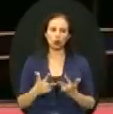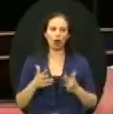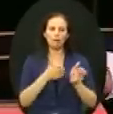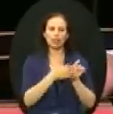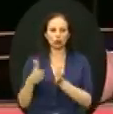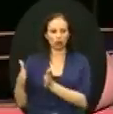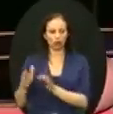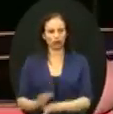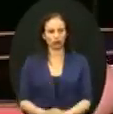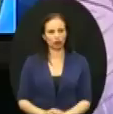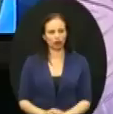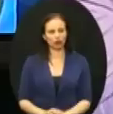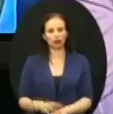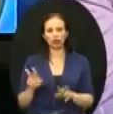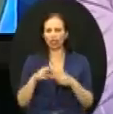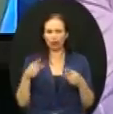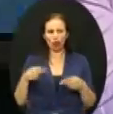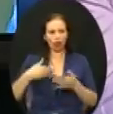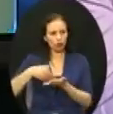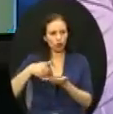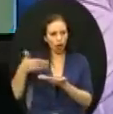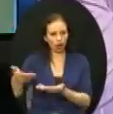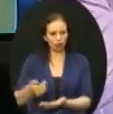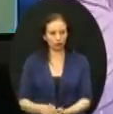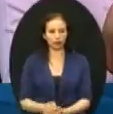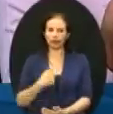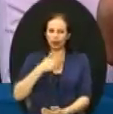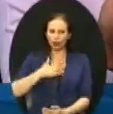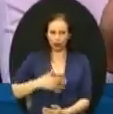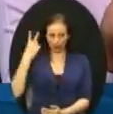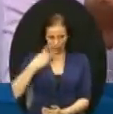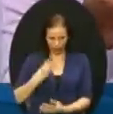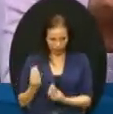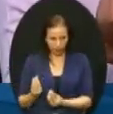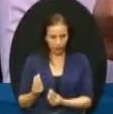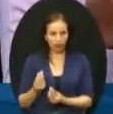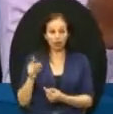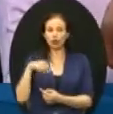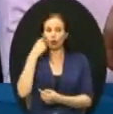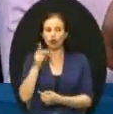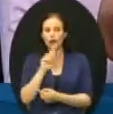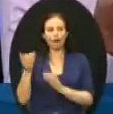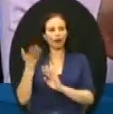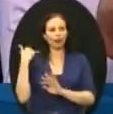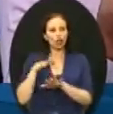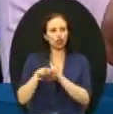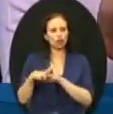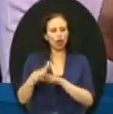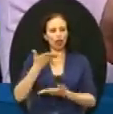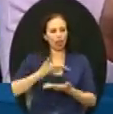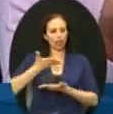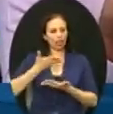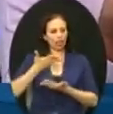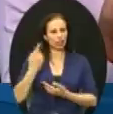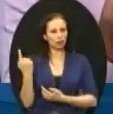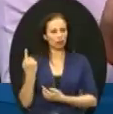אני אומר שלא, באמת כדי להבין, באמת פעם אחת ולתמיד, אתה אומר שלא היה אפילו קורטוב של השפעה ליחסים האישיים הראויים